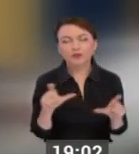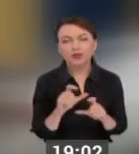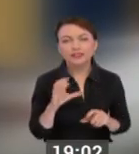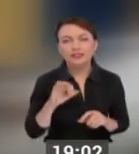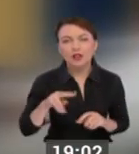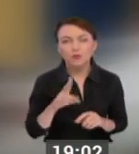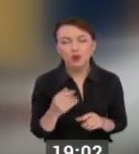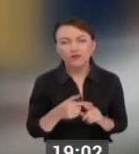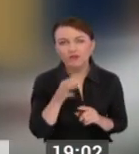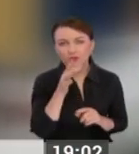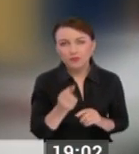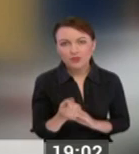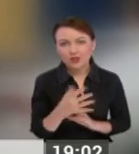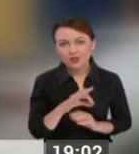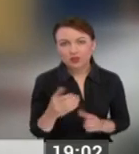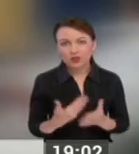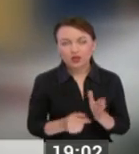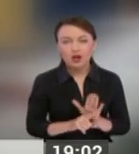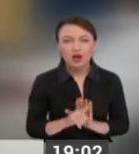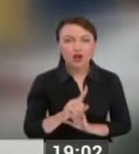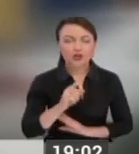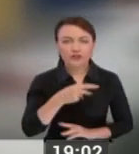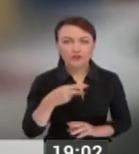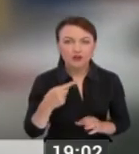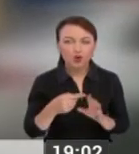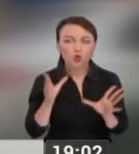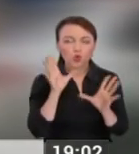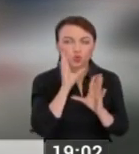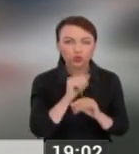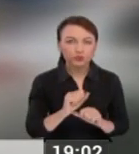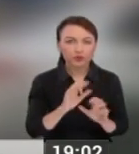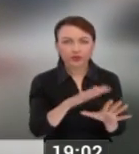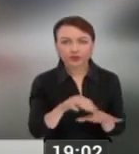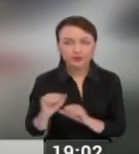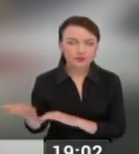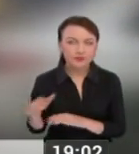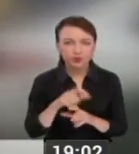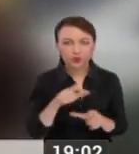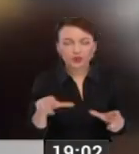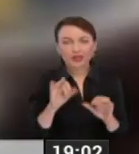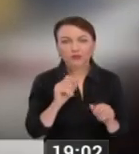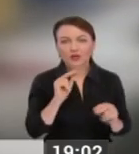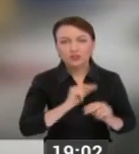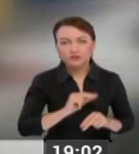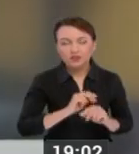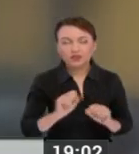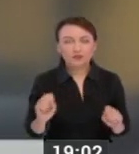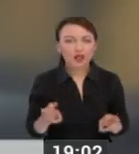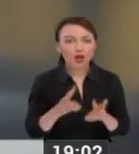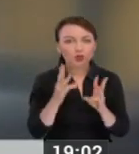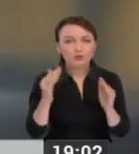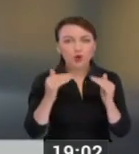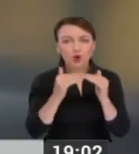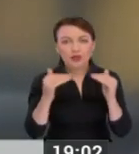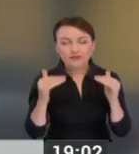близько 15-ї години. З одноповерхової будівлі встигли швидко евакуювати відвідувачів та працівників. Спалахнуло на самій